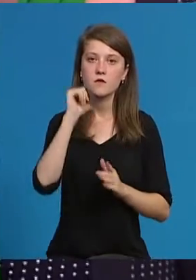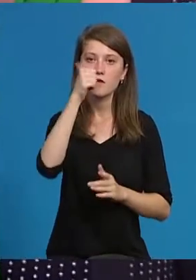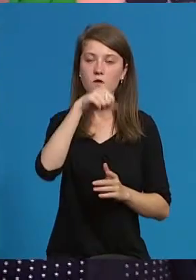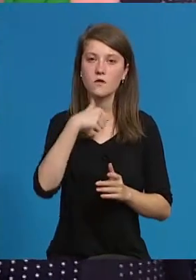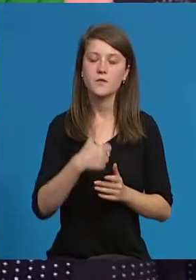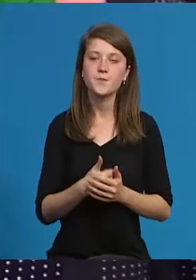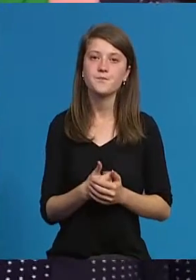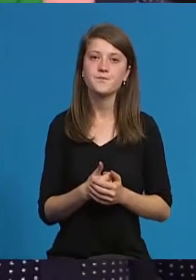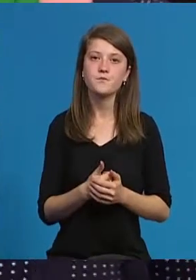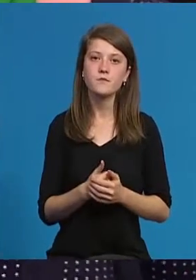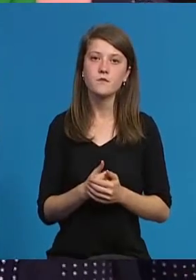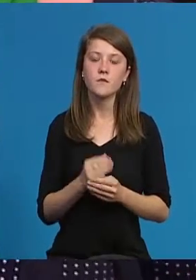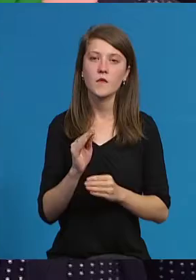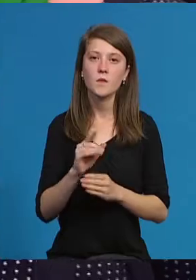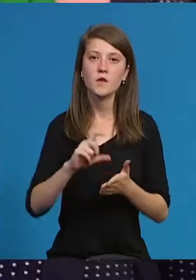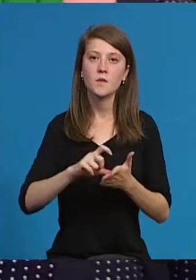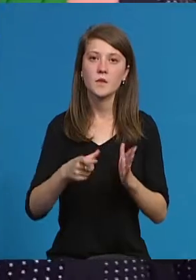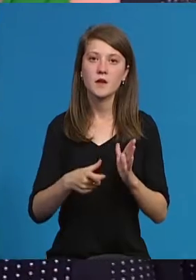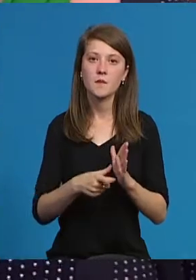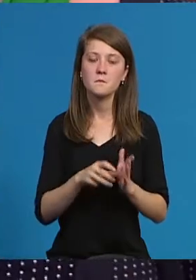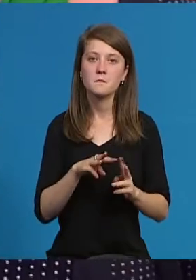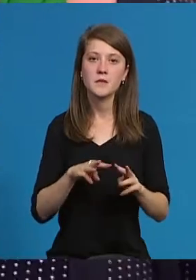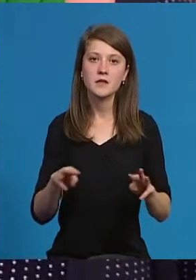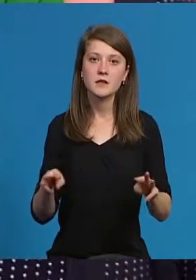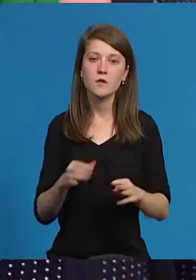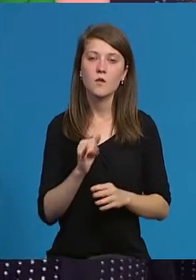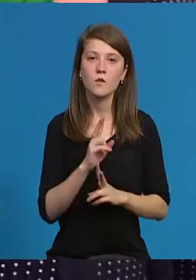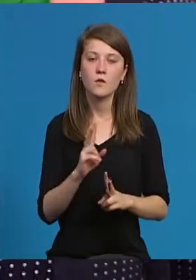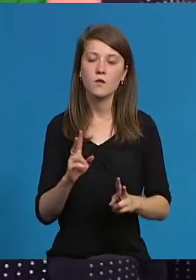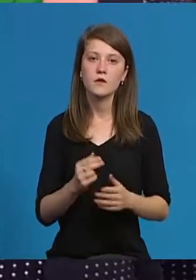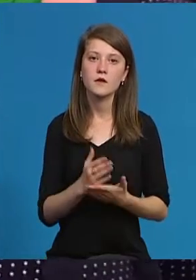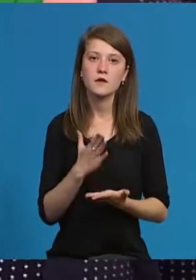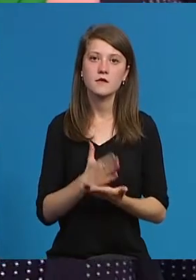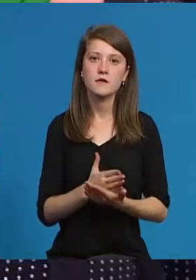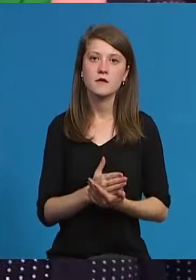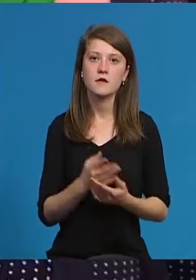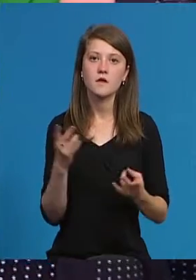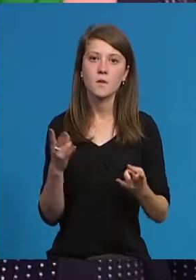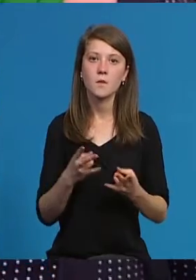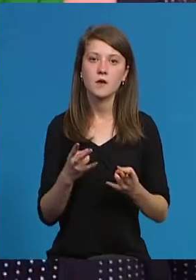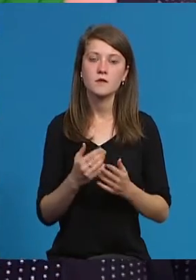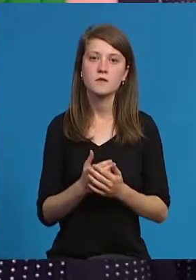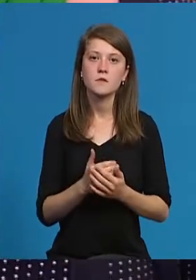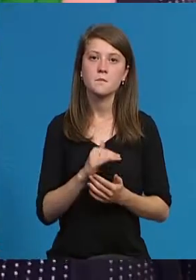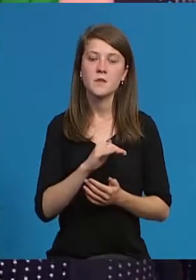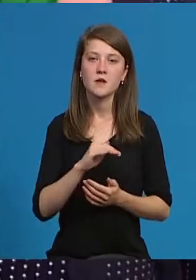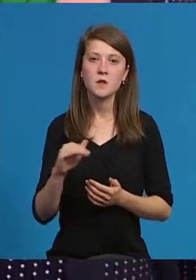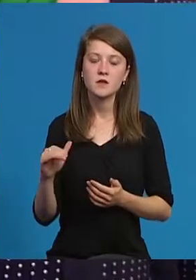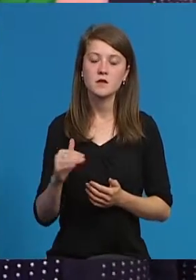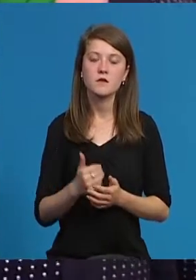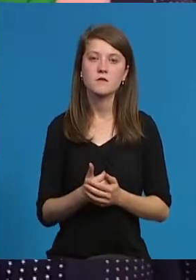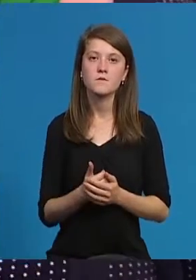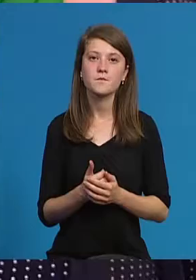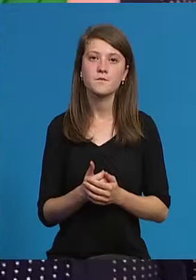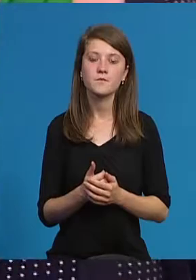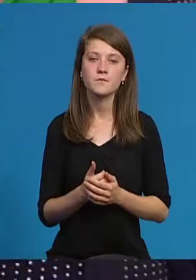року постановою Кабінету міністрів передбачено, у кого є необхідний мінімальний страховий стаж,